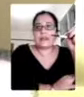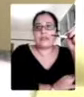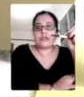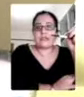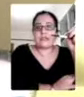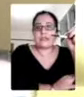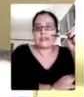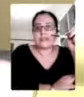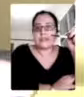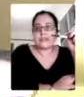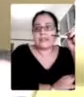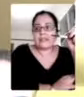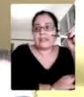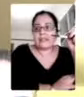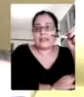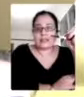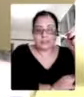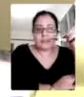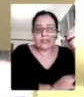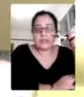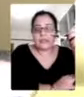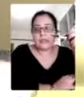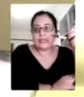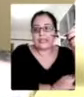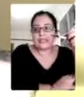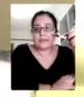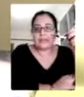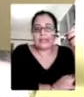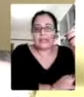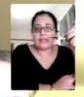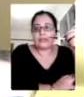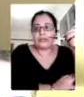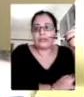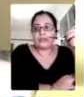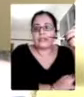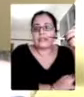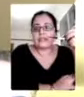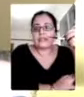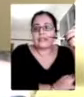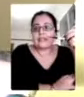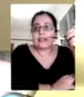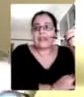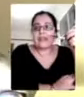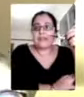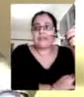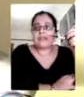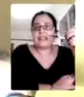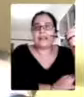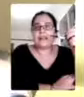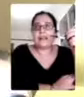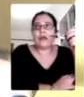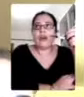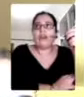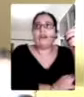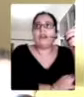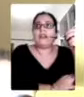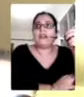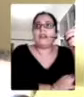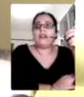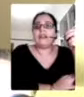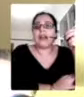tanesi bilmem kaç dolara satılan yani Mısır pipolar. Pipolardı. Bütün zaten alameti farikası da